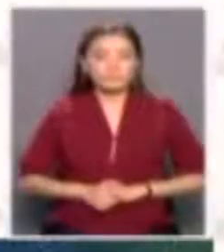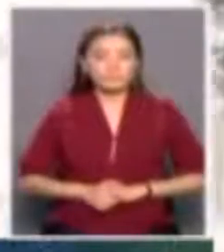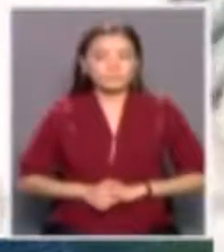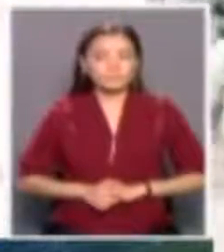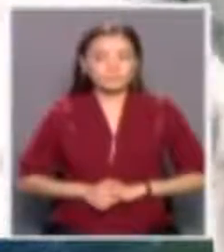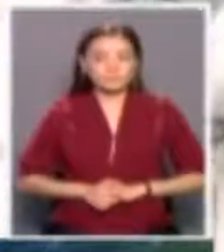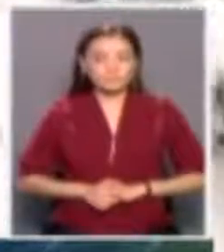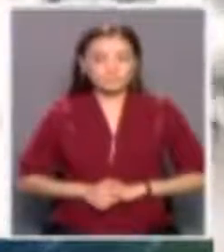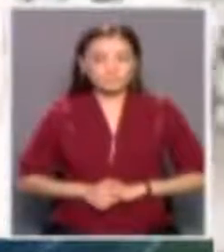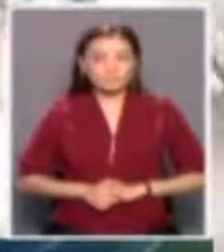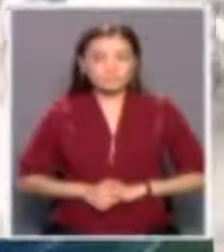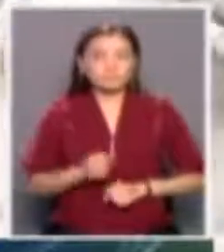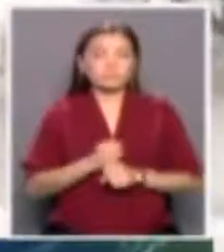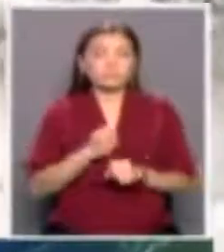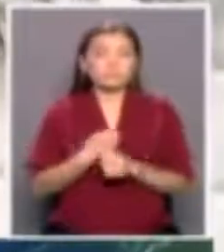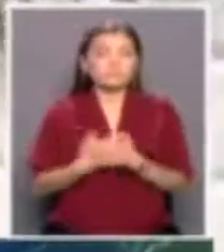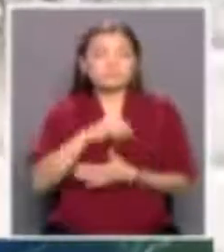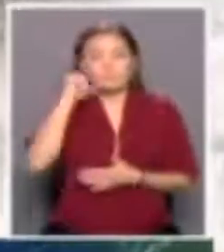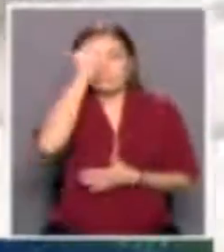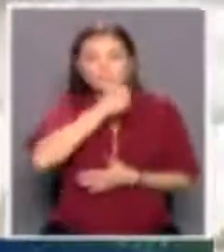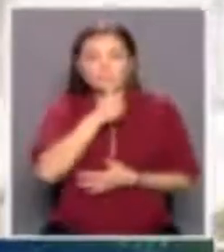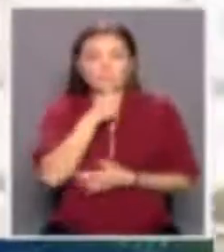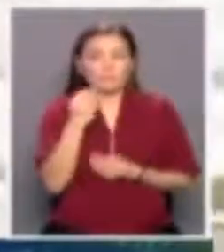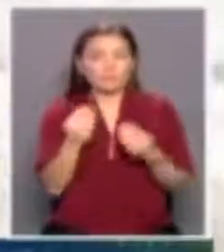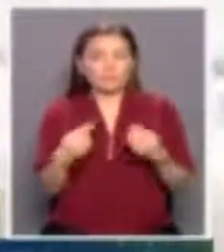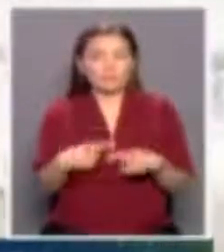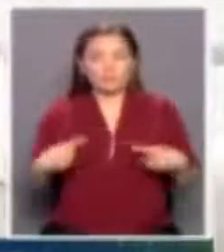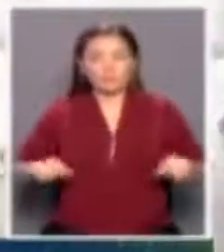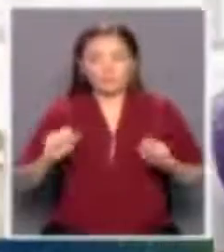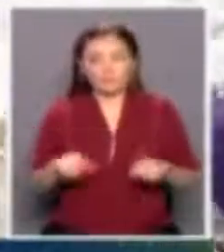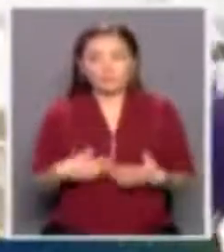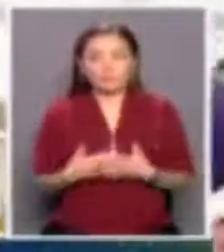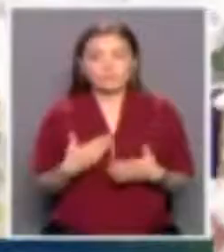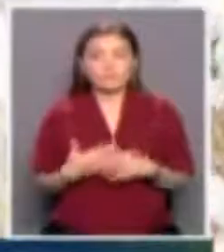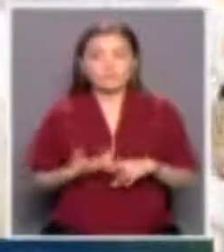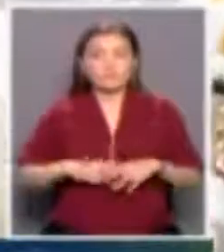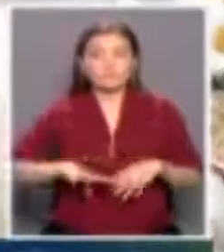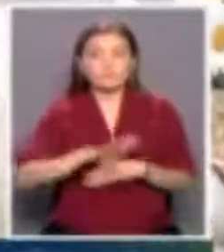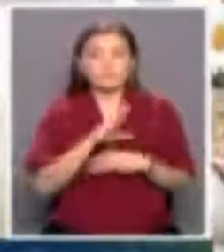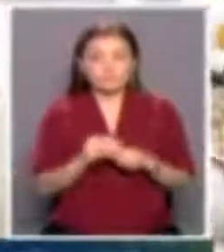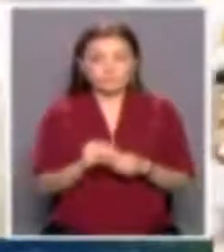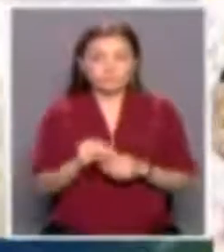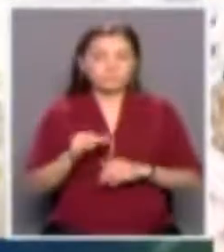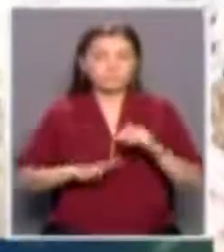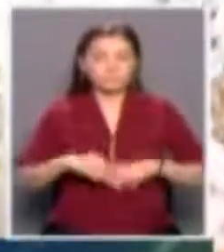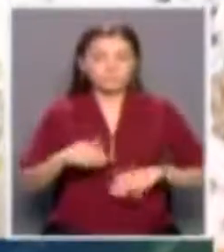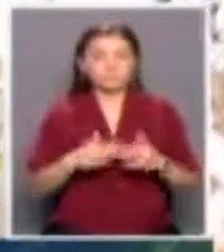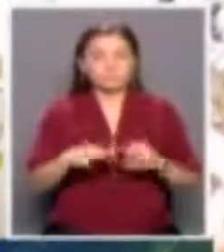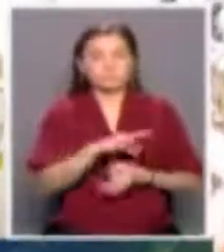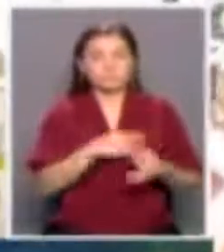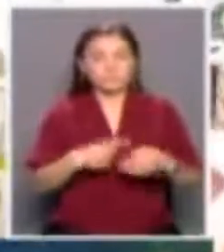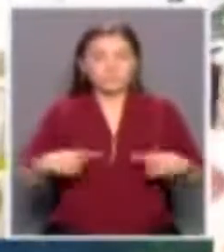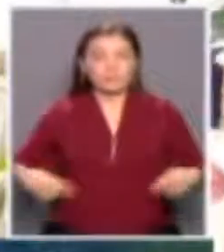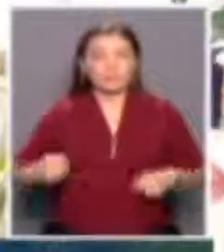Қандай әдемі, я бұл жерден жаңа жылдың іліп есет. Айтқандай, мұның барлығы қолдан, үйдегі